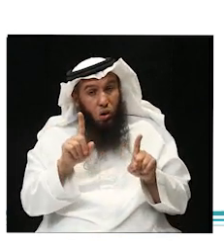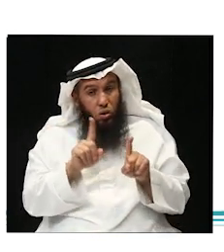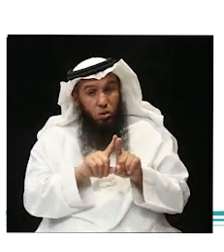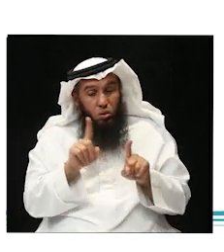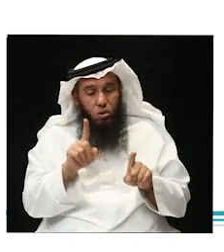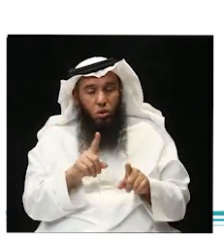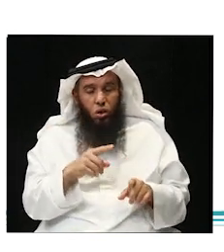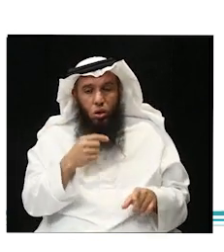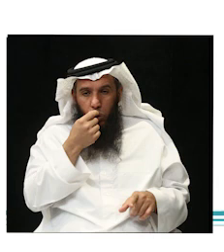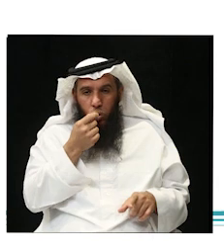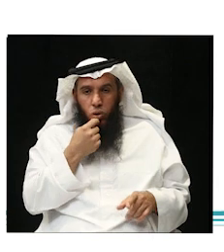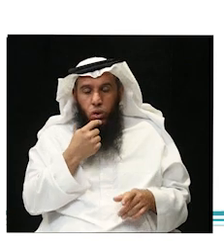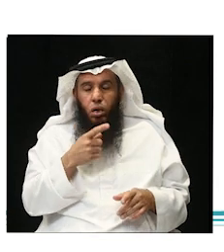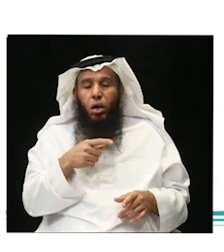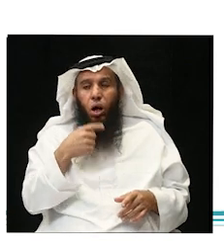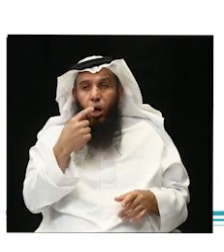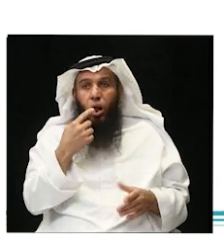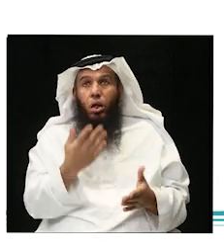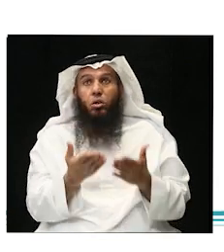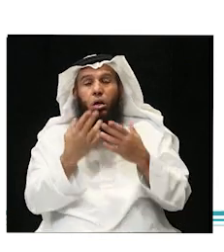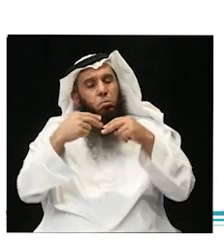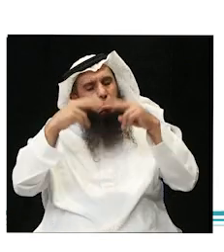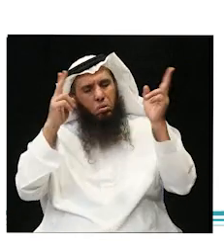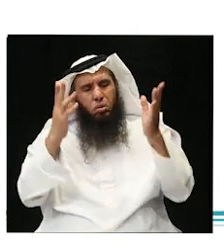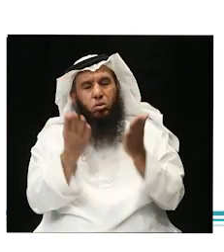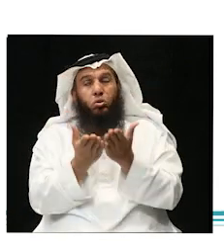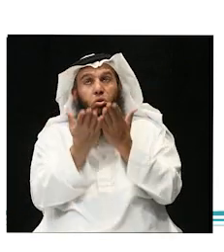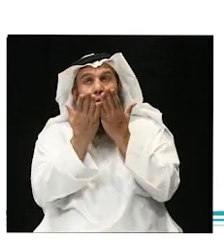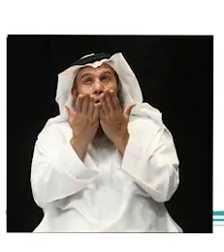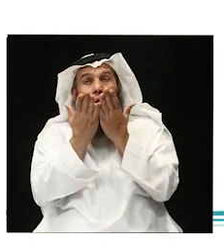هو العبادة.